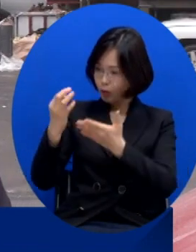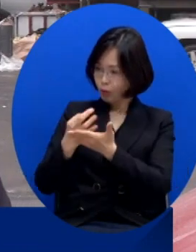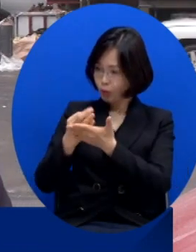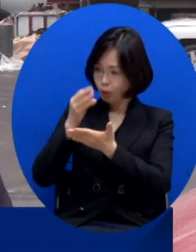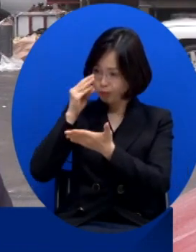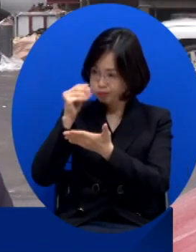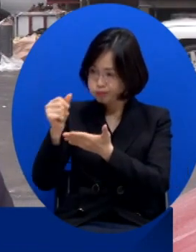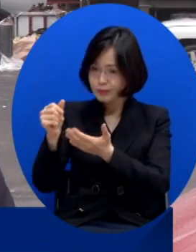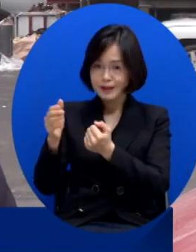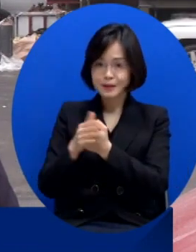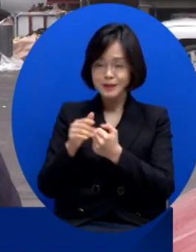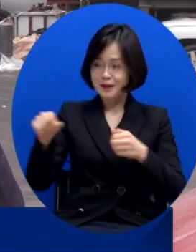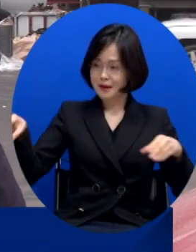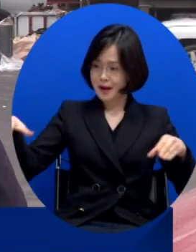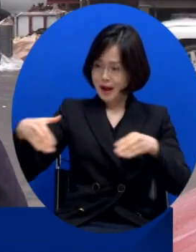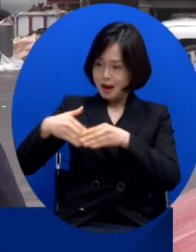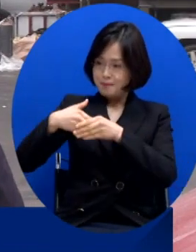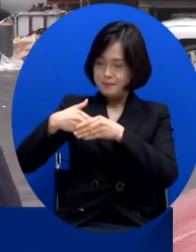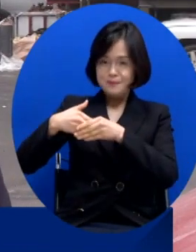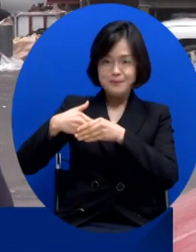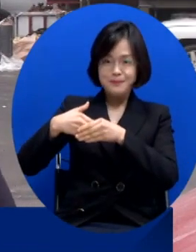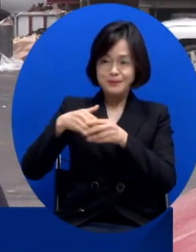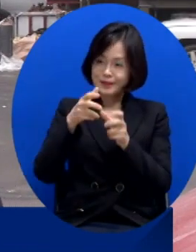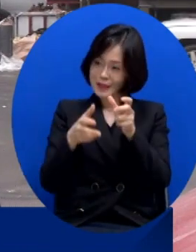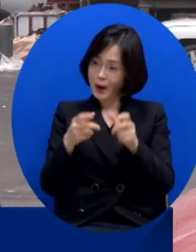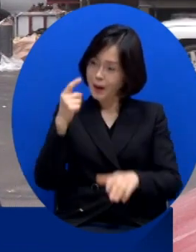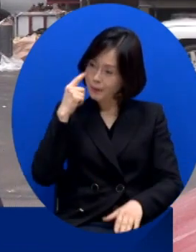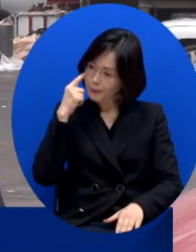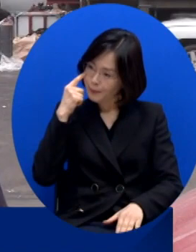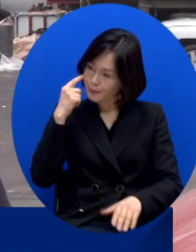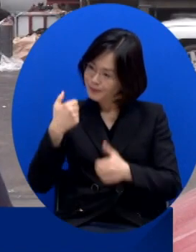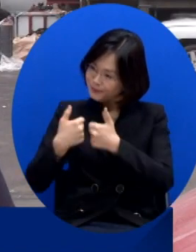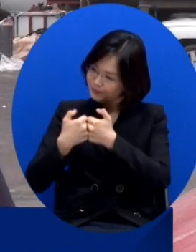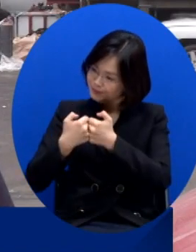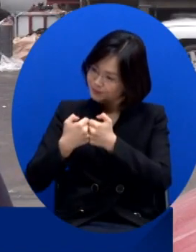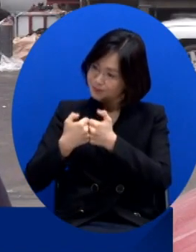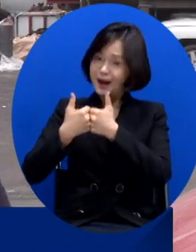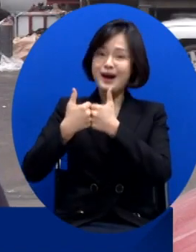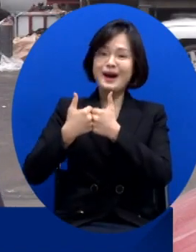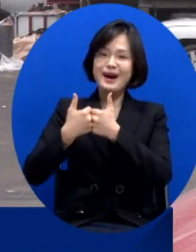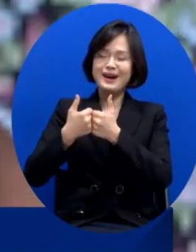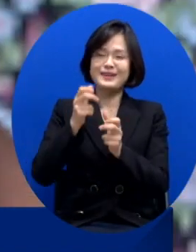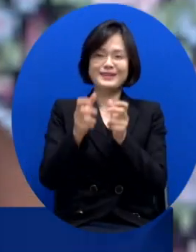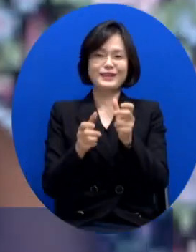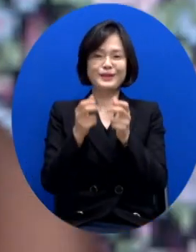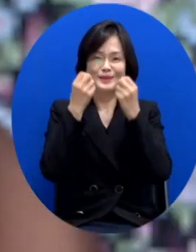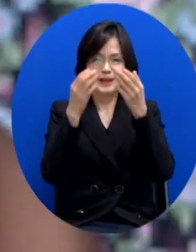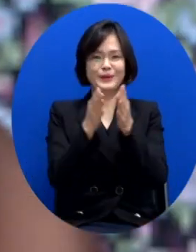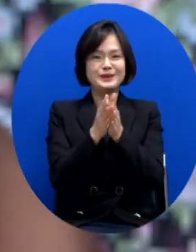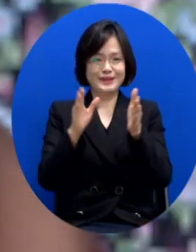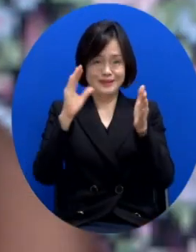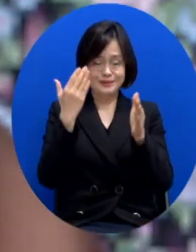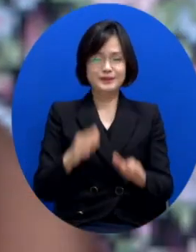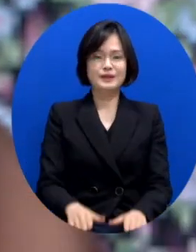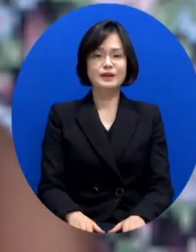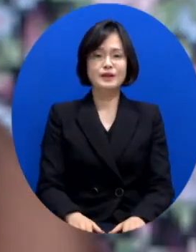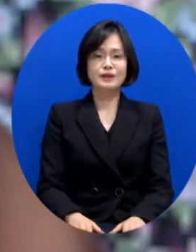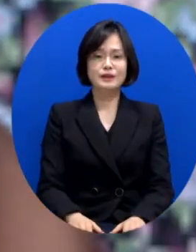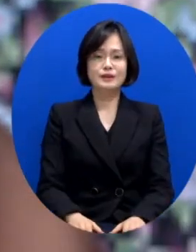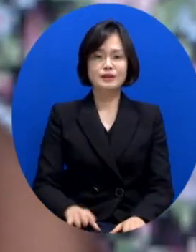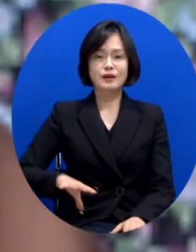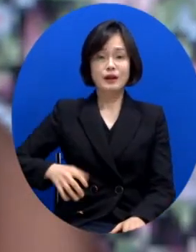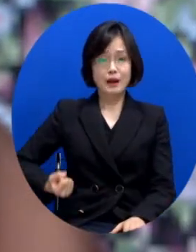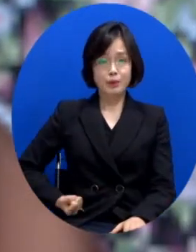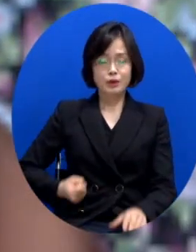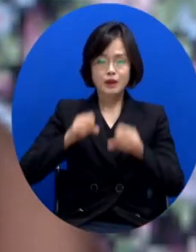도움이 되겠다 해서 같이 의논한 끝에 폐차를 출범하게 됐습니다. 불의 사고로 소천한 고